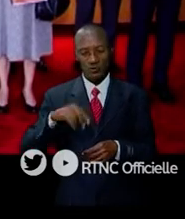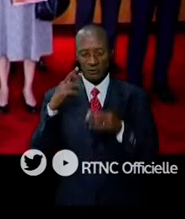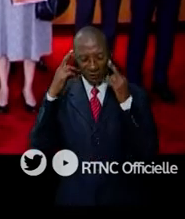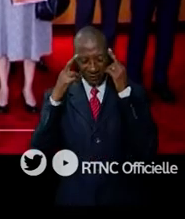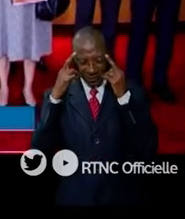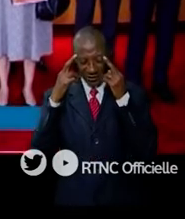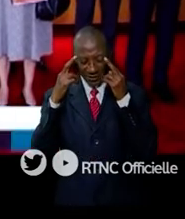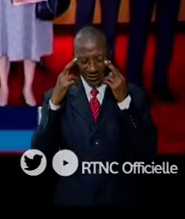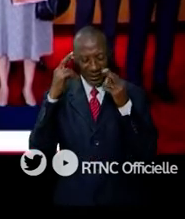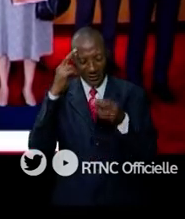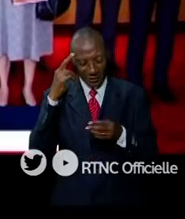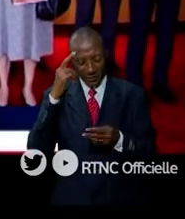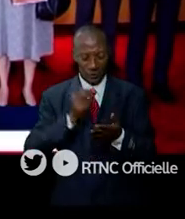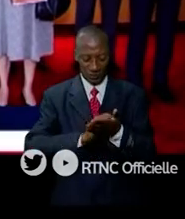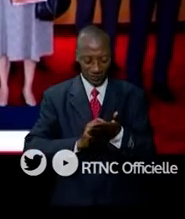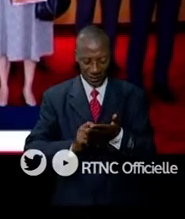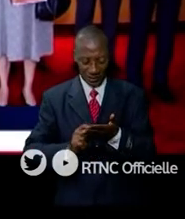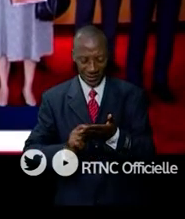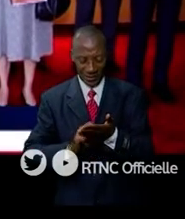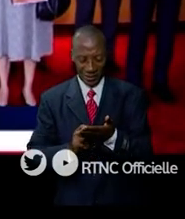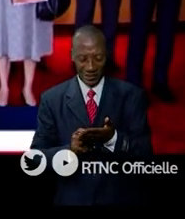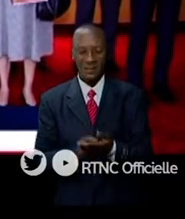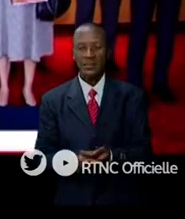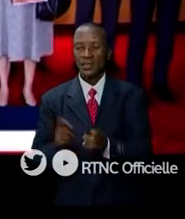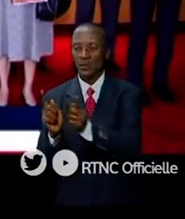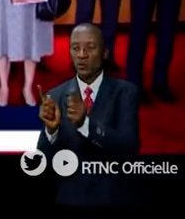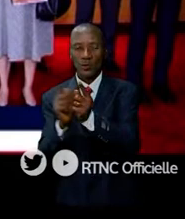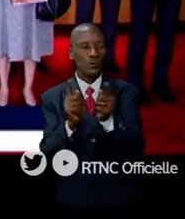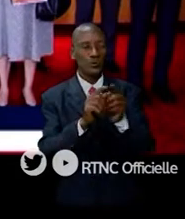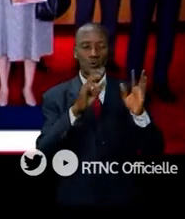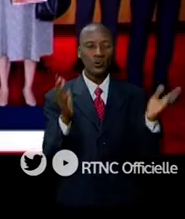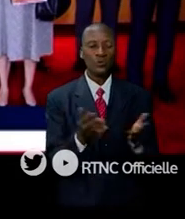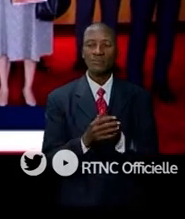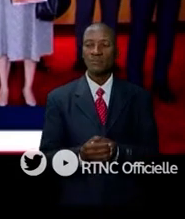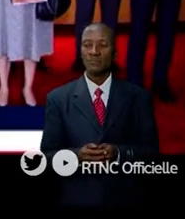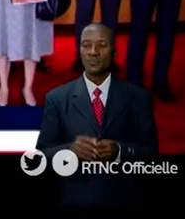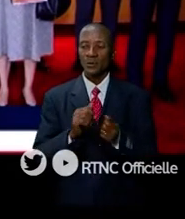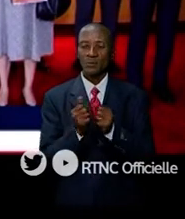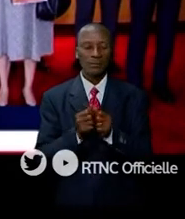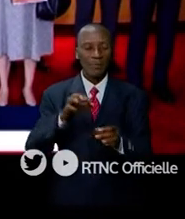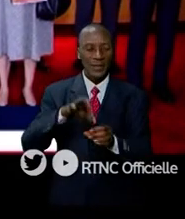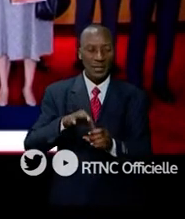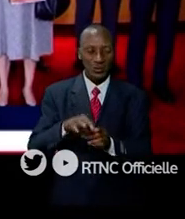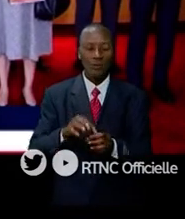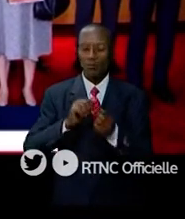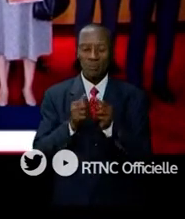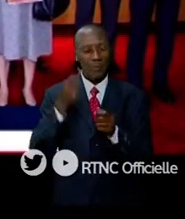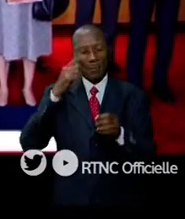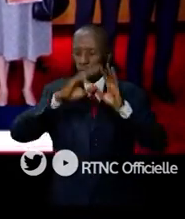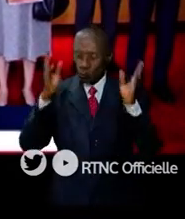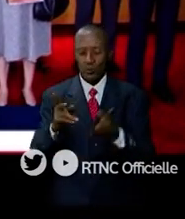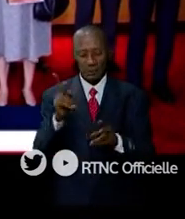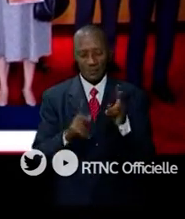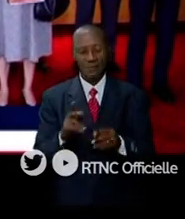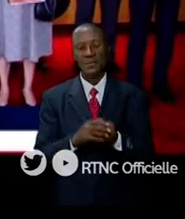dans un cahier de charges et on contacte tout le monde. Vous savez, le problème des élections concerne tout le monde. C'est pourquoi nous avons la maman qui est de la